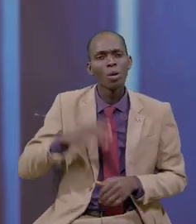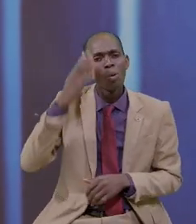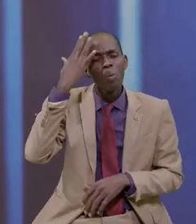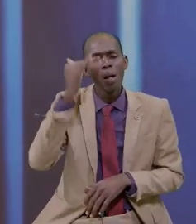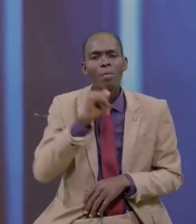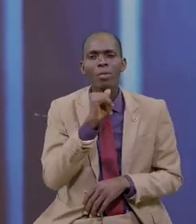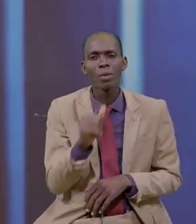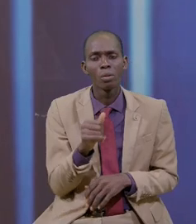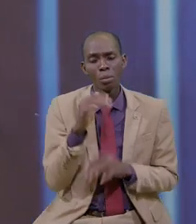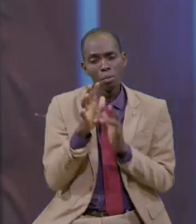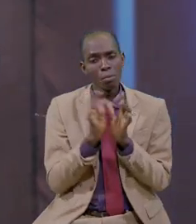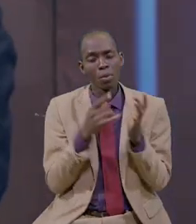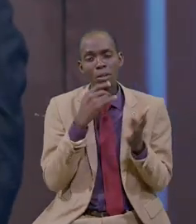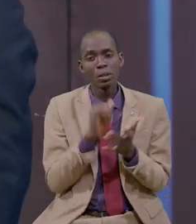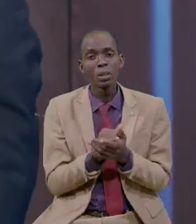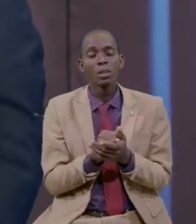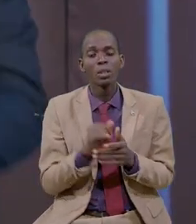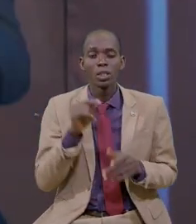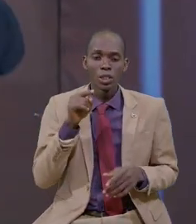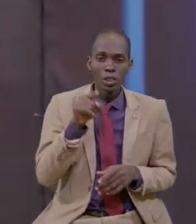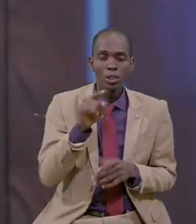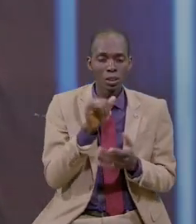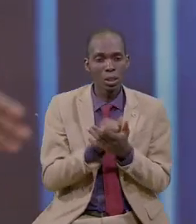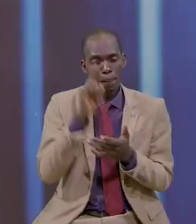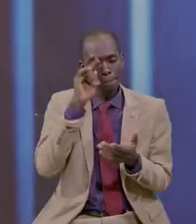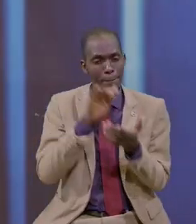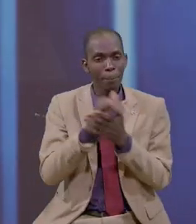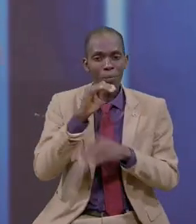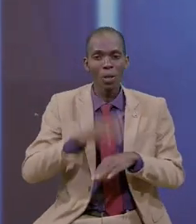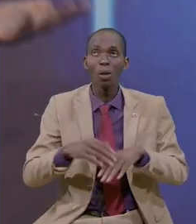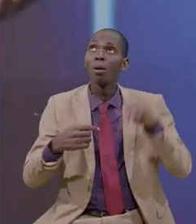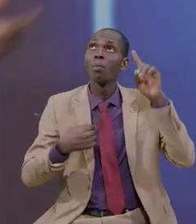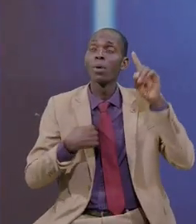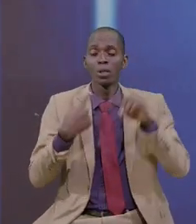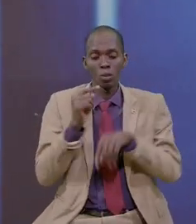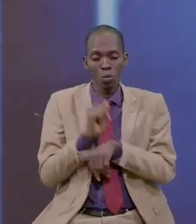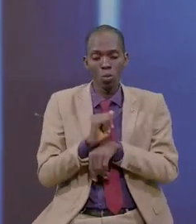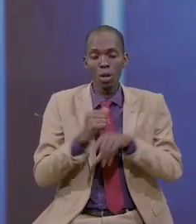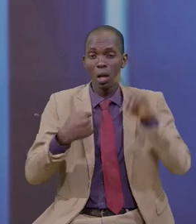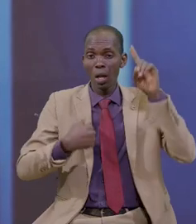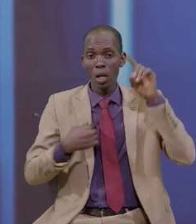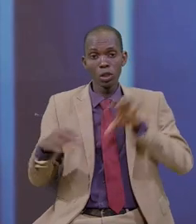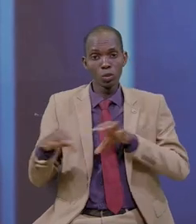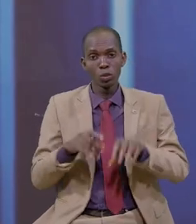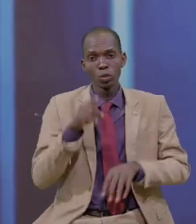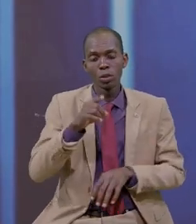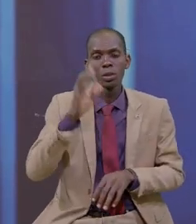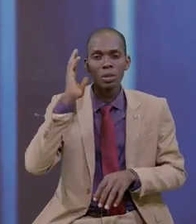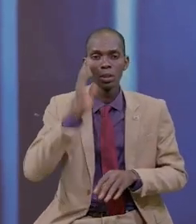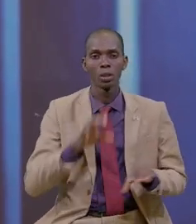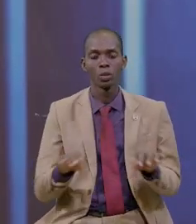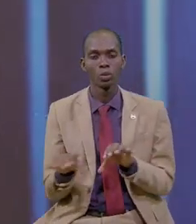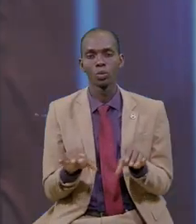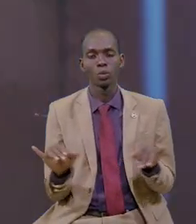Celui qui croit en moi fera les œuvres que je fais. Il fera les œuvres et il en fera de